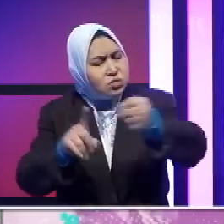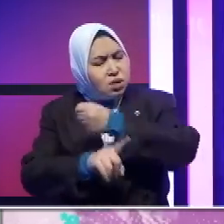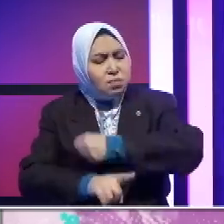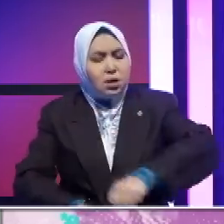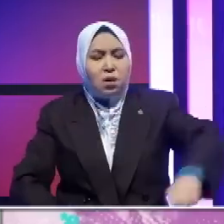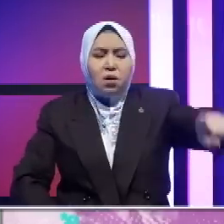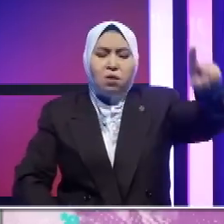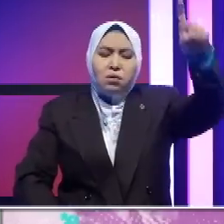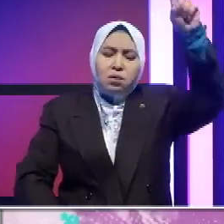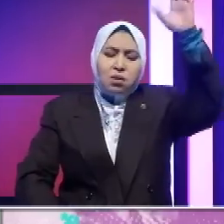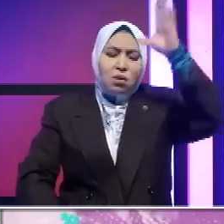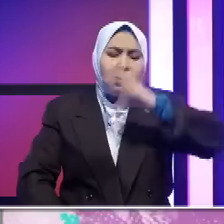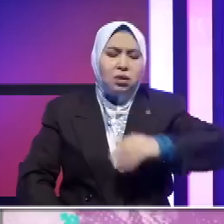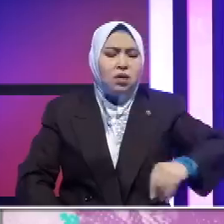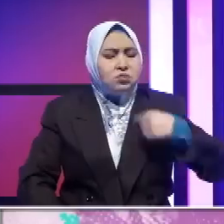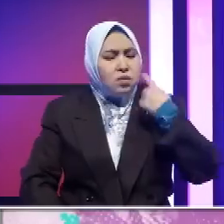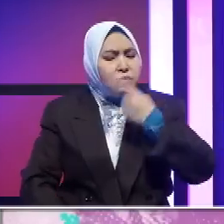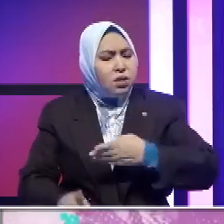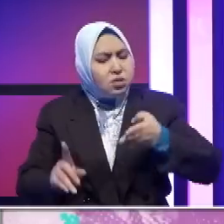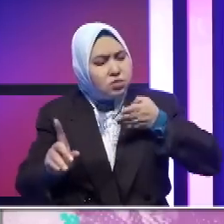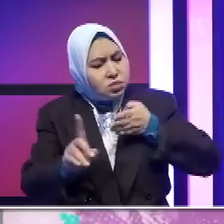lahu min